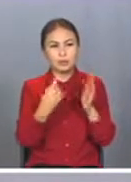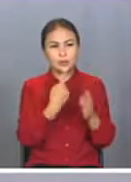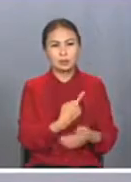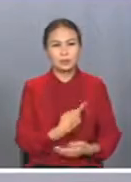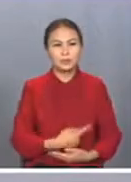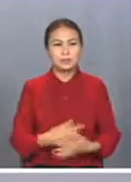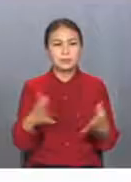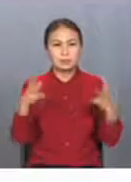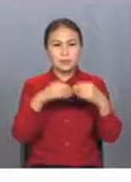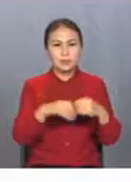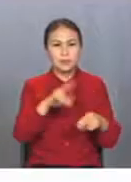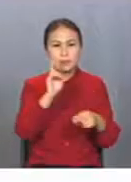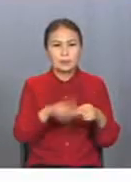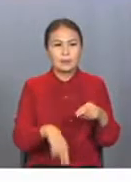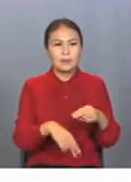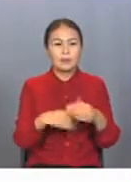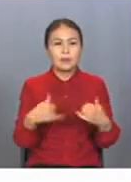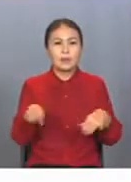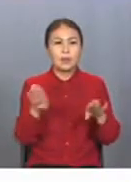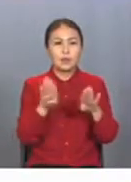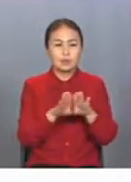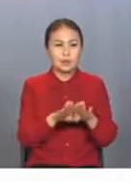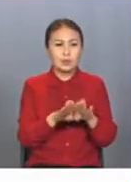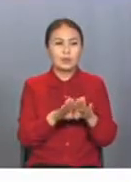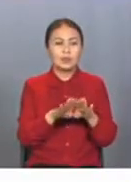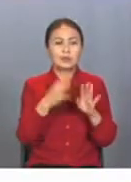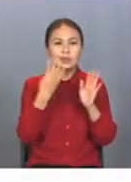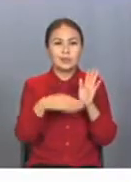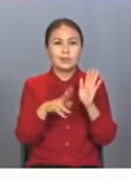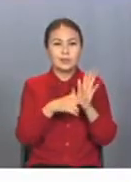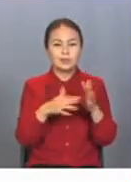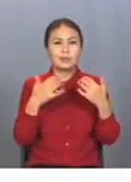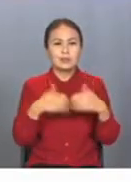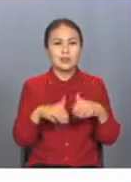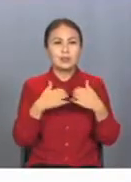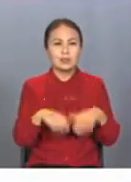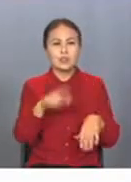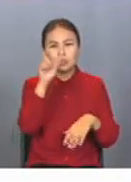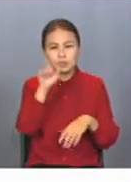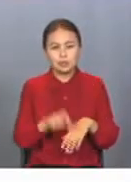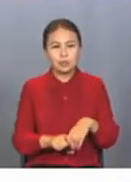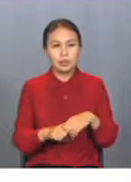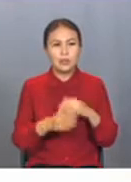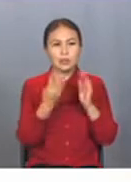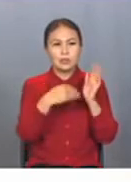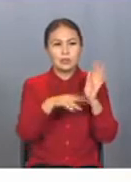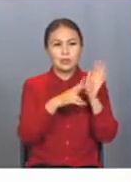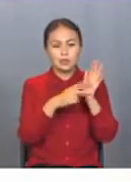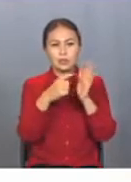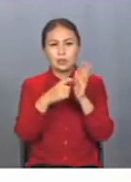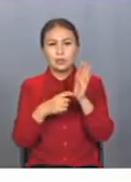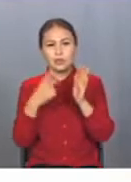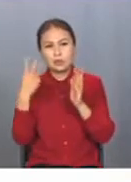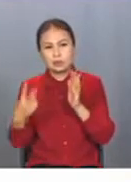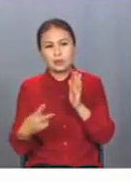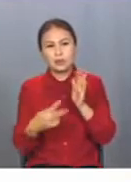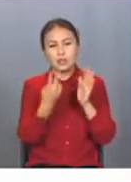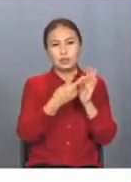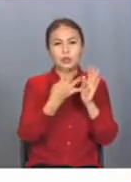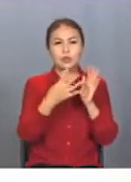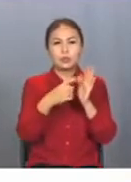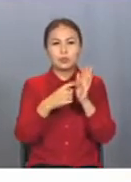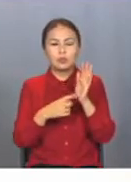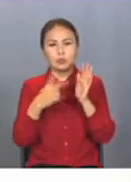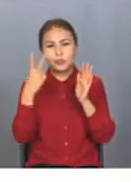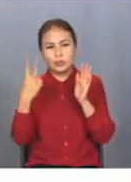Жіктеу аяқталды. Дәл сол сияқты 48 санын жіктейік. 2-ге бөлемін 24,